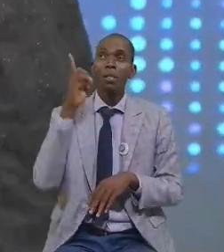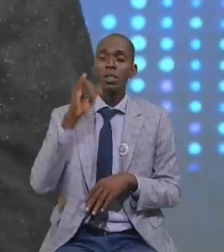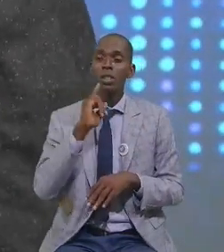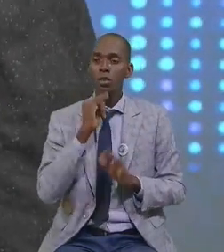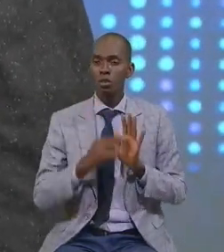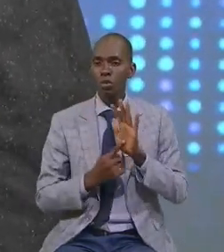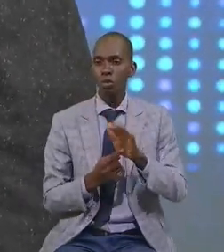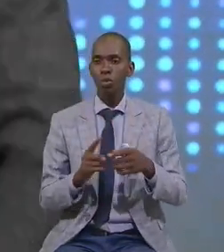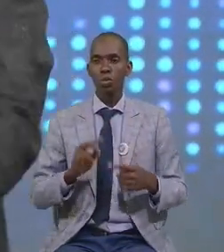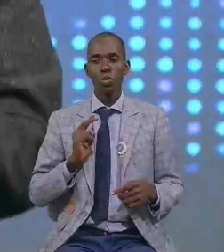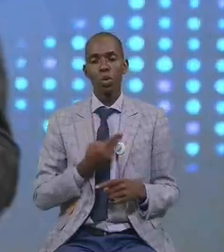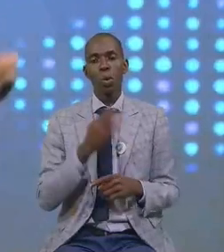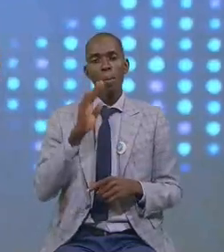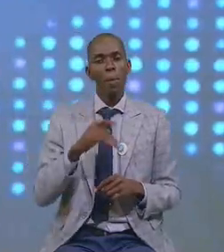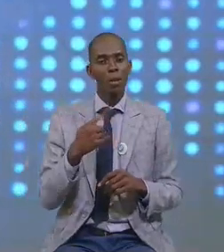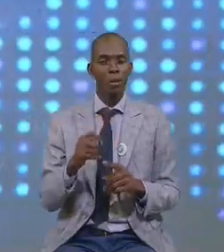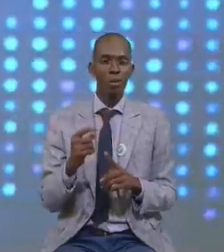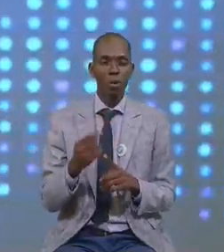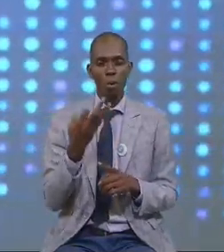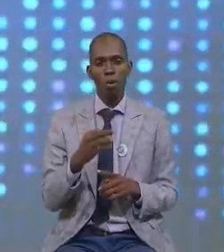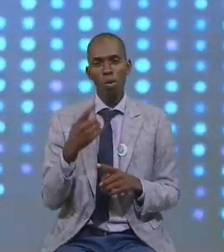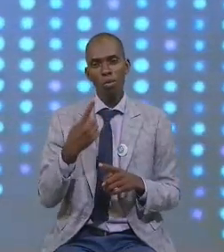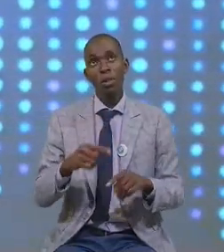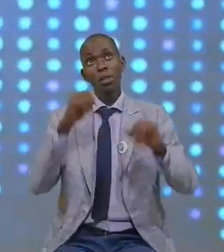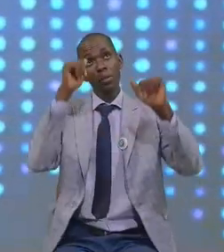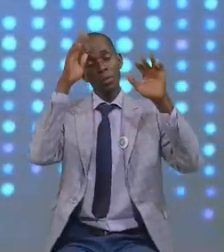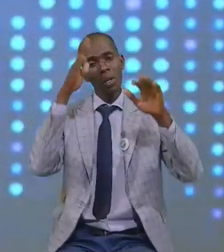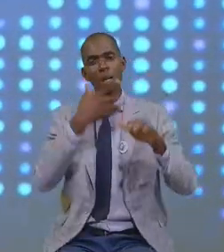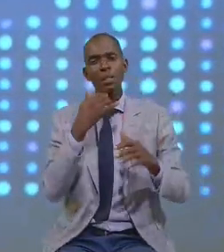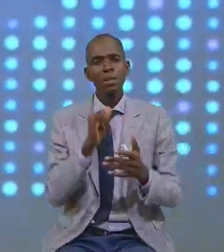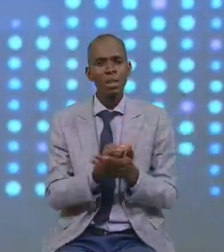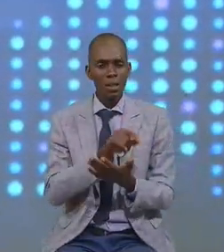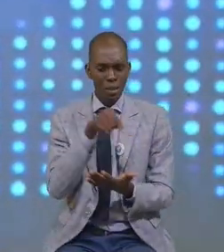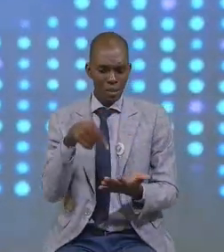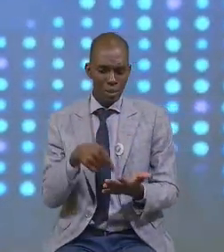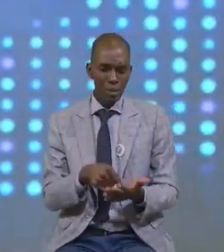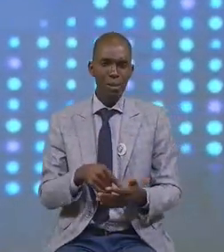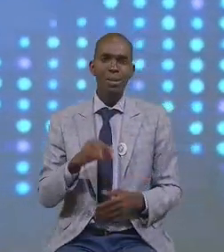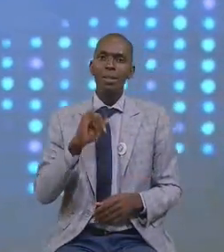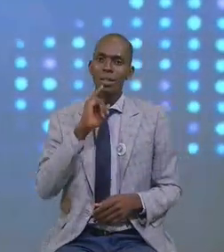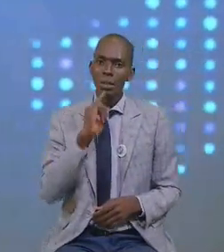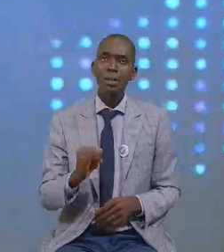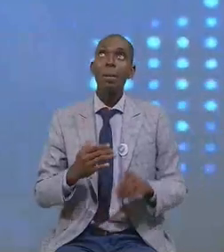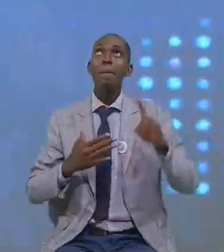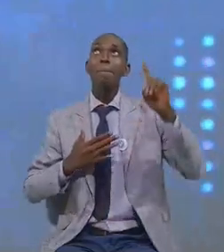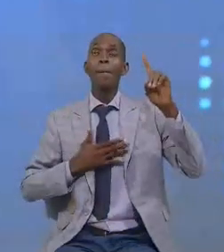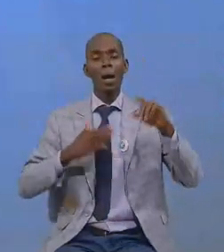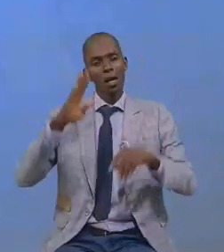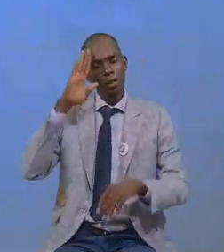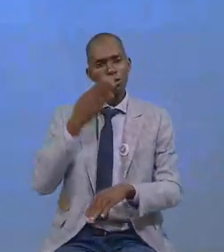par la parole du Père. Et dit que voici mon Fils en